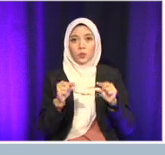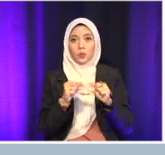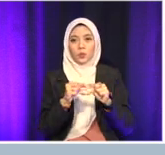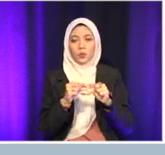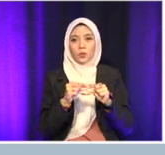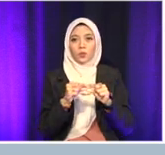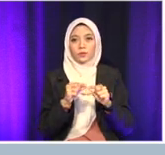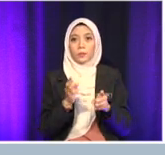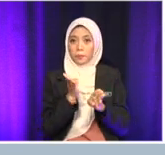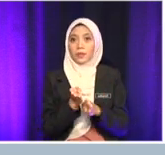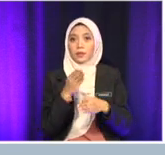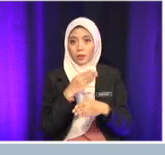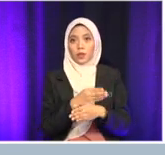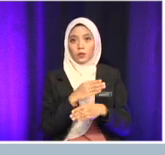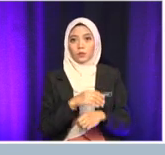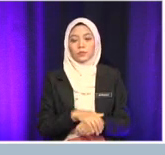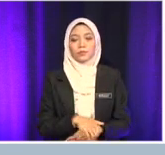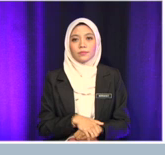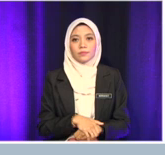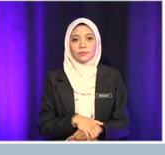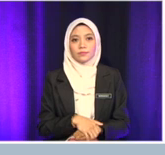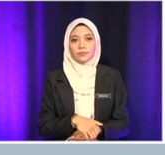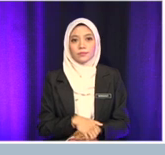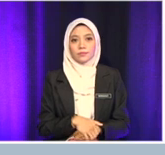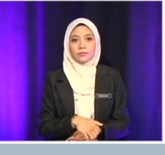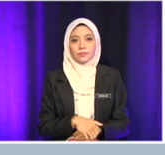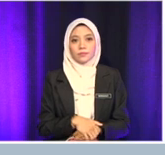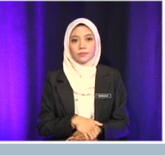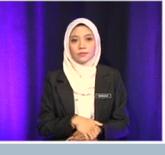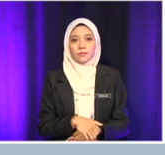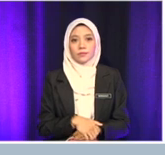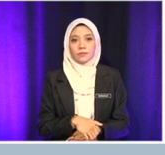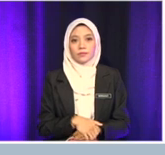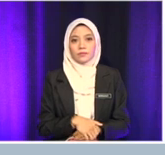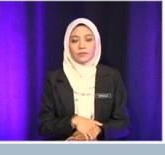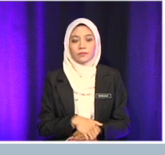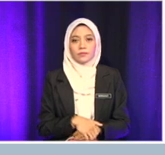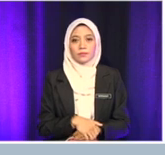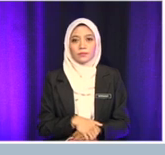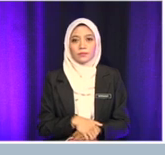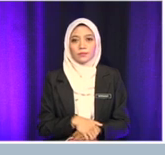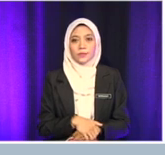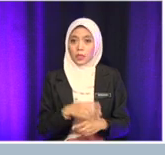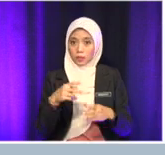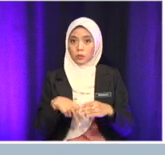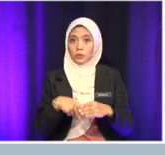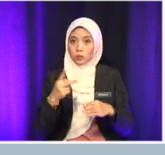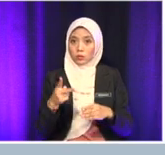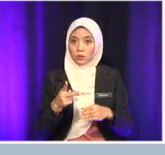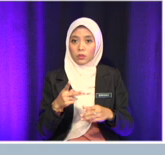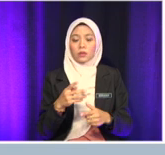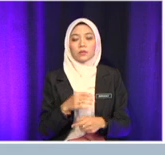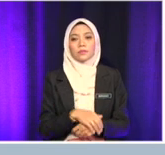ini dia Boleh bagi bentuk yang gabungan macam ini ataupun dia Boleh bagi bentuk asal tadi a dikeluarkan dibuang dan